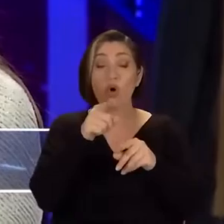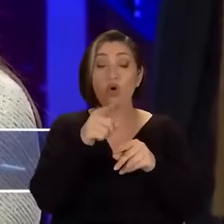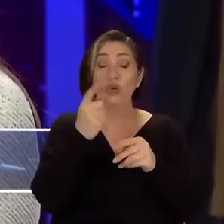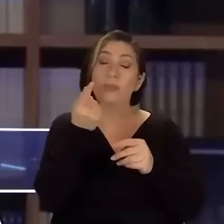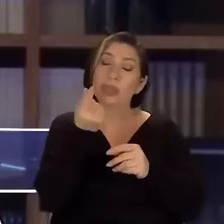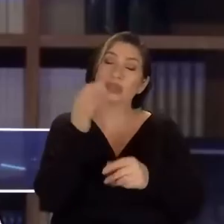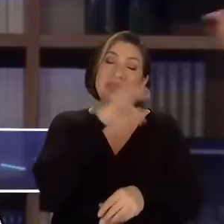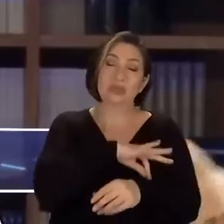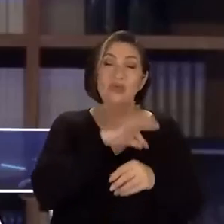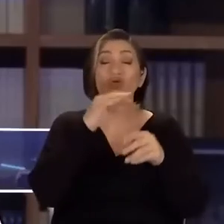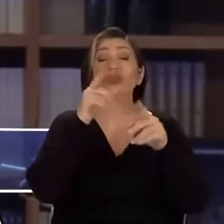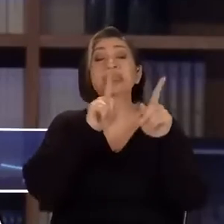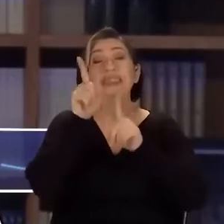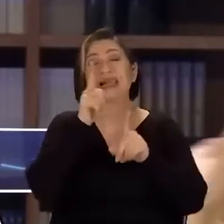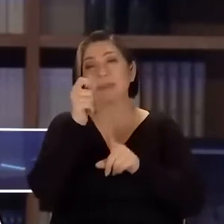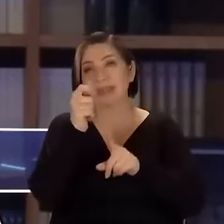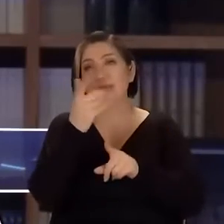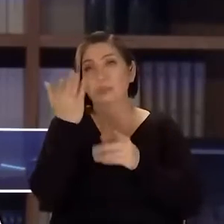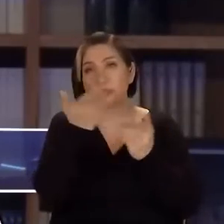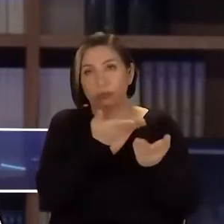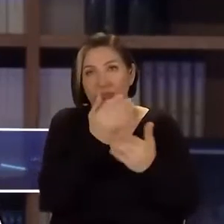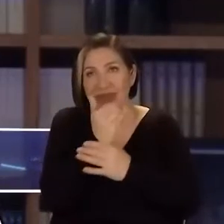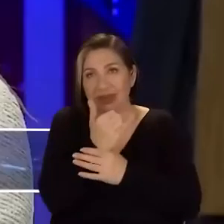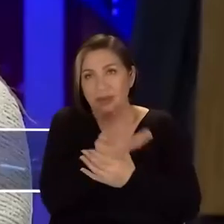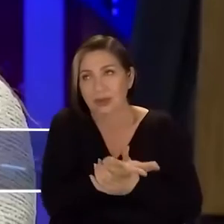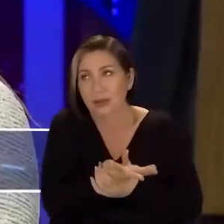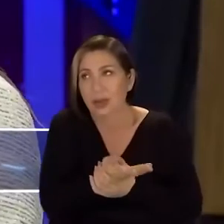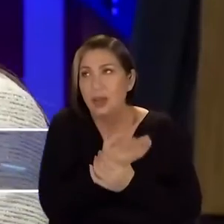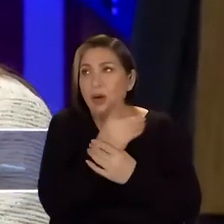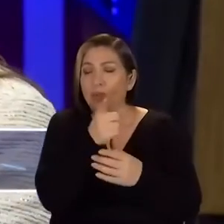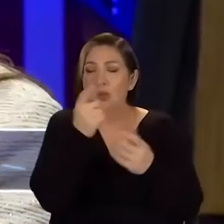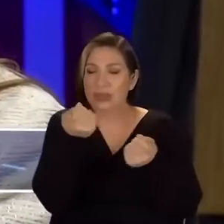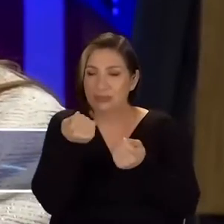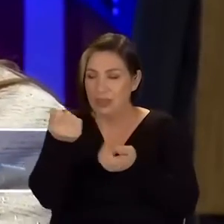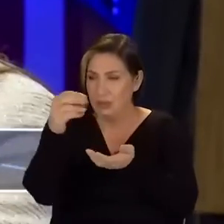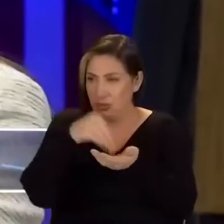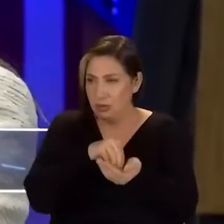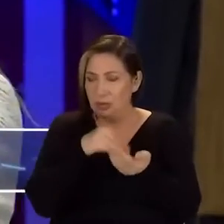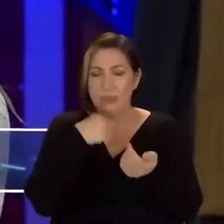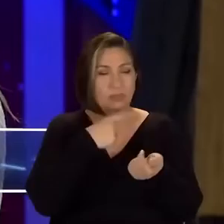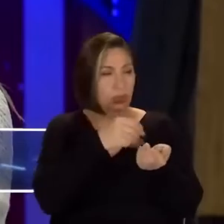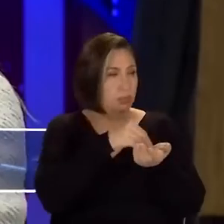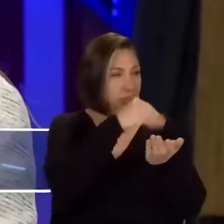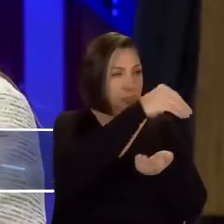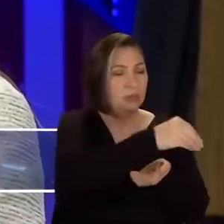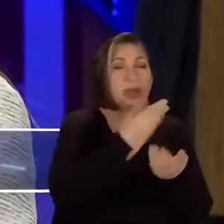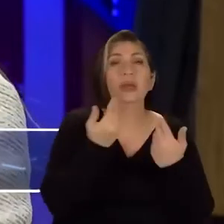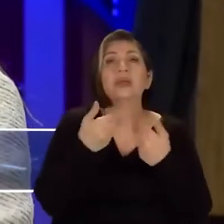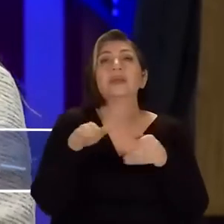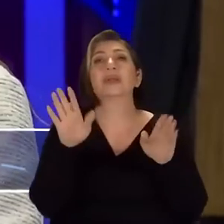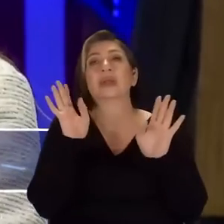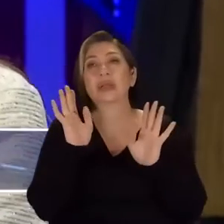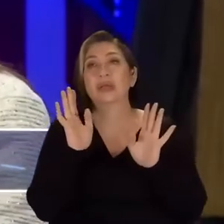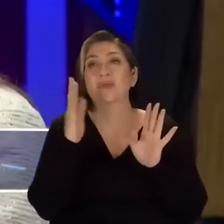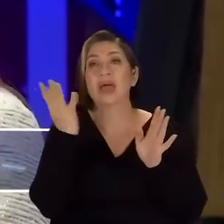parasını kazanıyorsunuz. Yani buyurun size meslek. Yani kripto parayı alıp da sadece finansçılar, fintech sektöründe, işte blockchain tabanlı ödeme